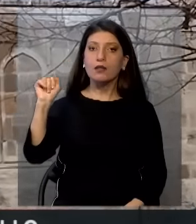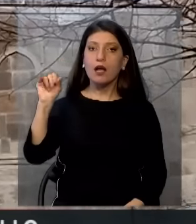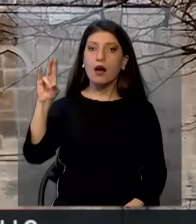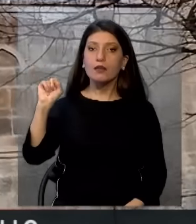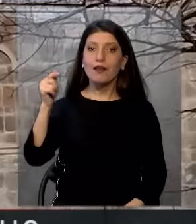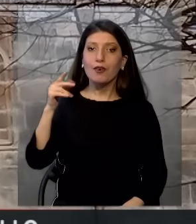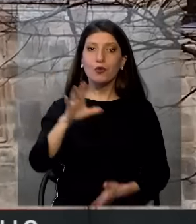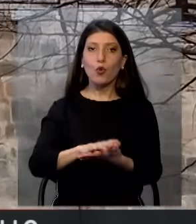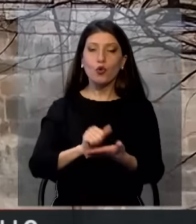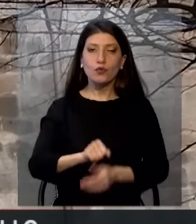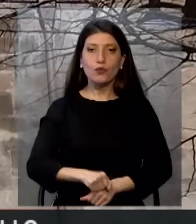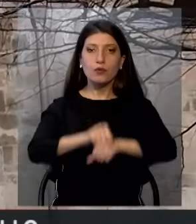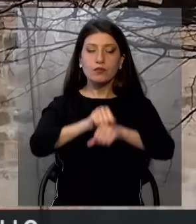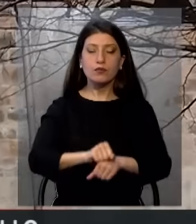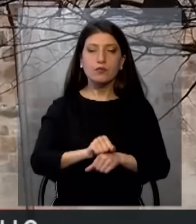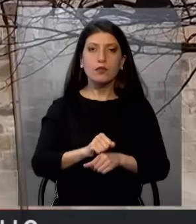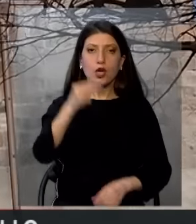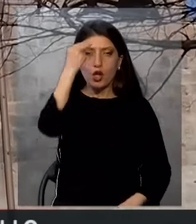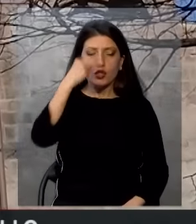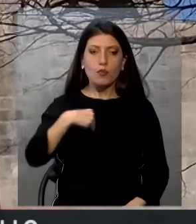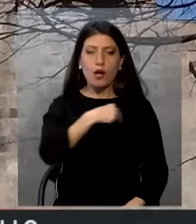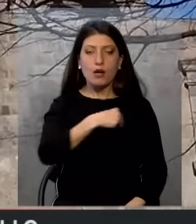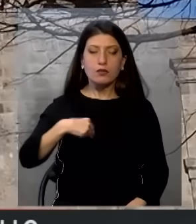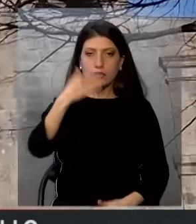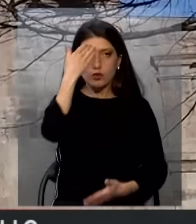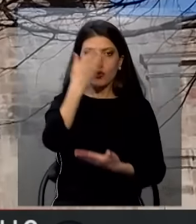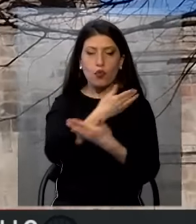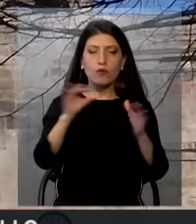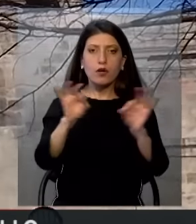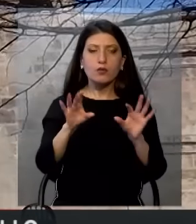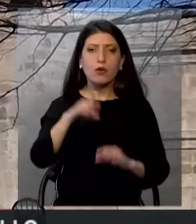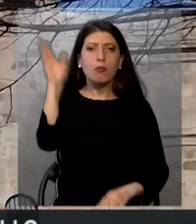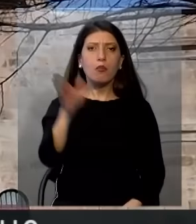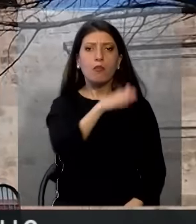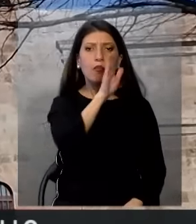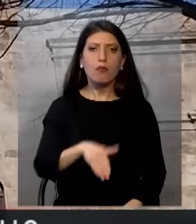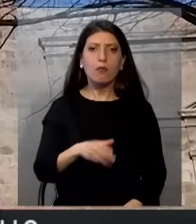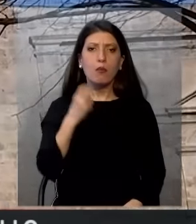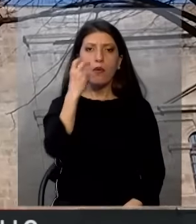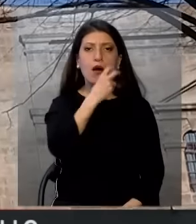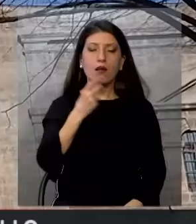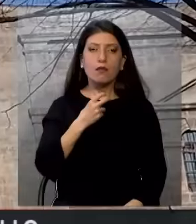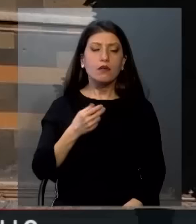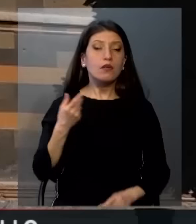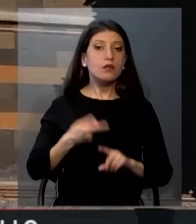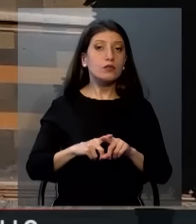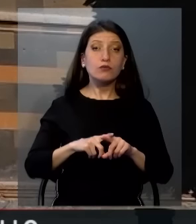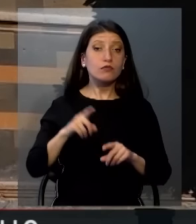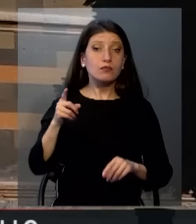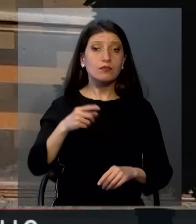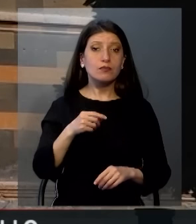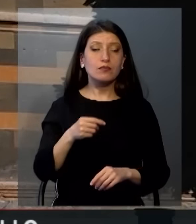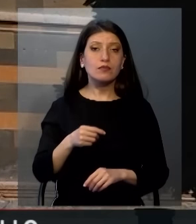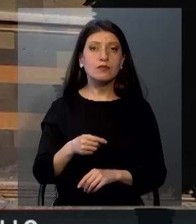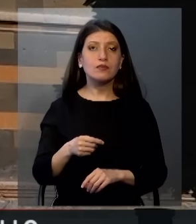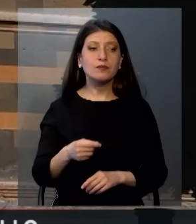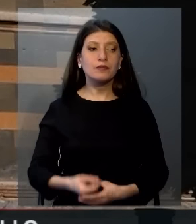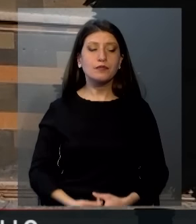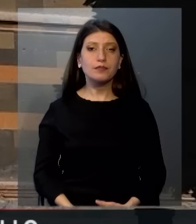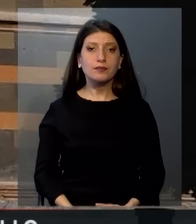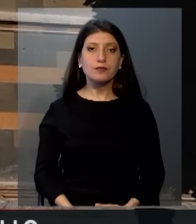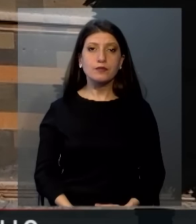խումբ Էջմիածնեցիների պահանջով չեղարկվել է, բայց բանավոր։ Հավատչունեմ, որ այդ հանրահավաքի նախաձեռնությունը արդեն անցած պատմություն